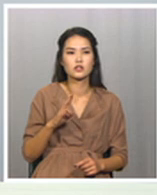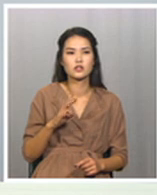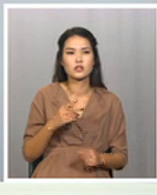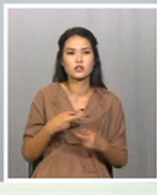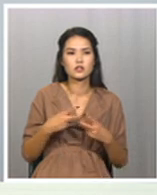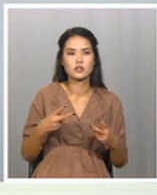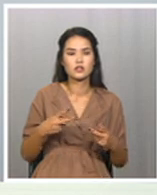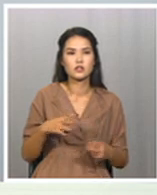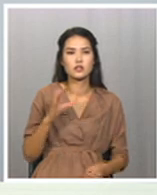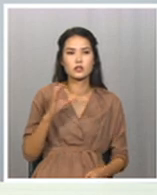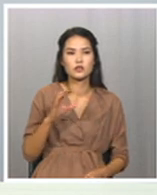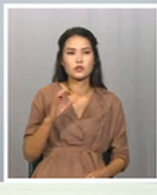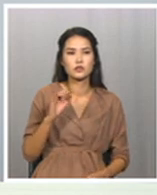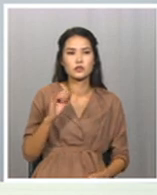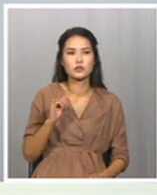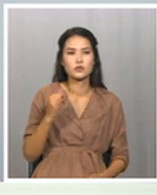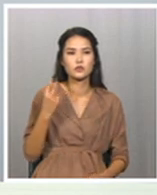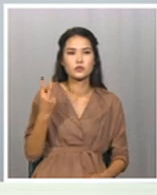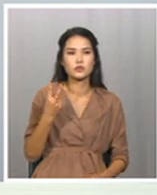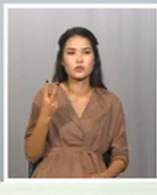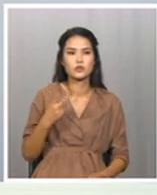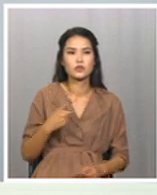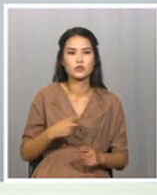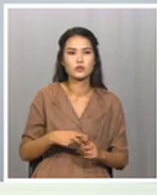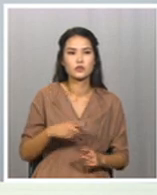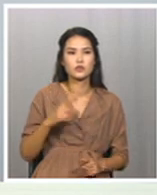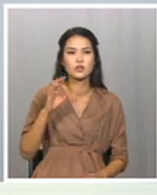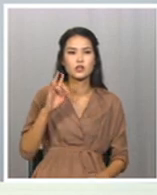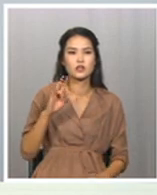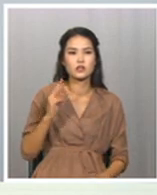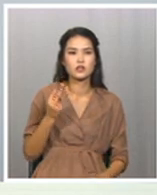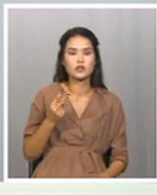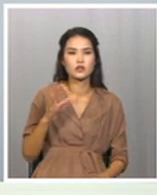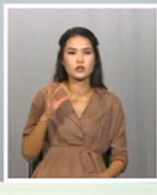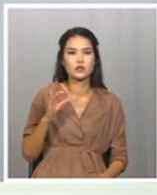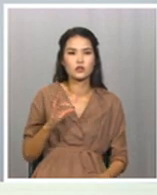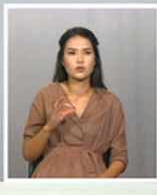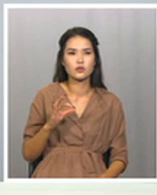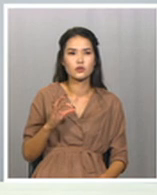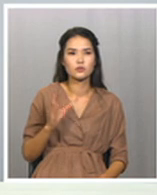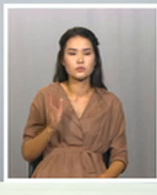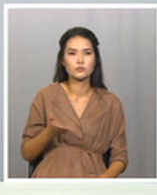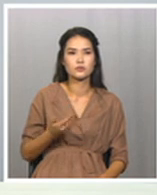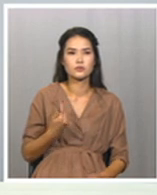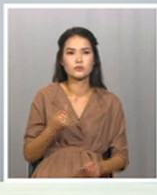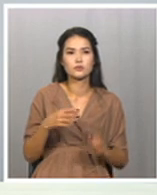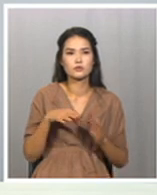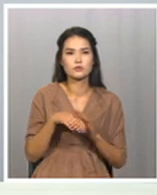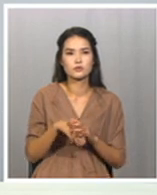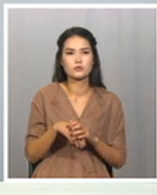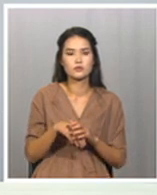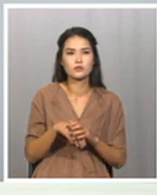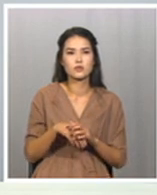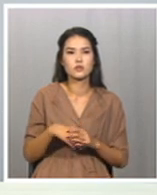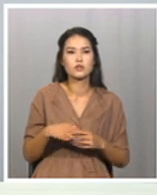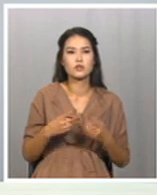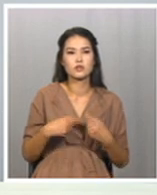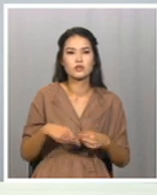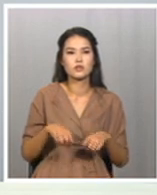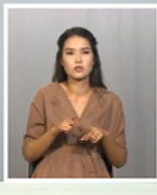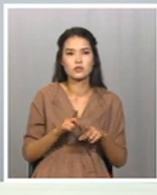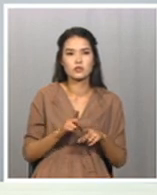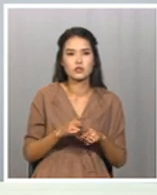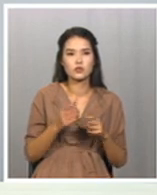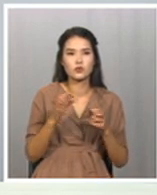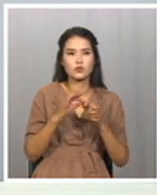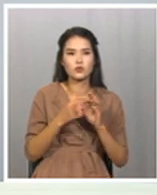оксиді және сутек катионы, мыс эквивалентті катионы және су қалды. Бұдан қорытынды шығаратын